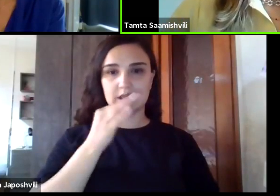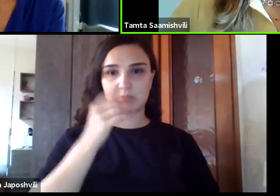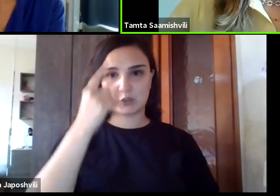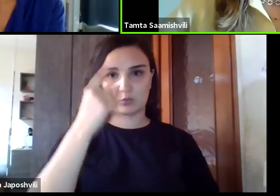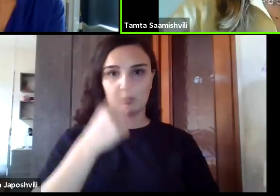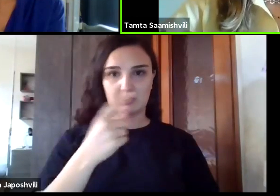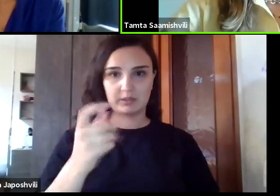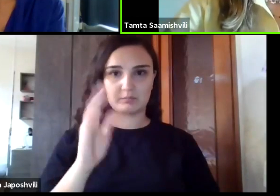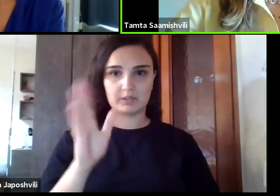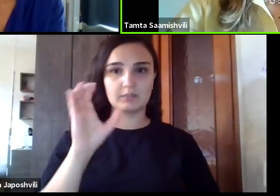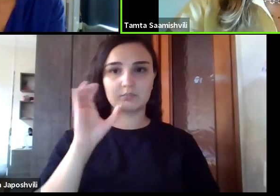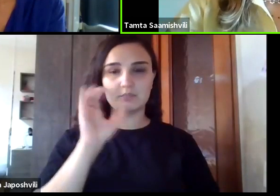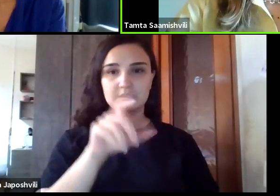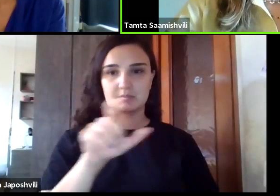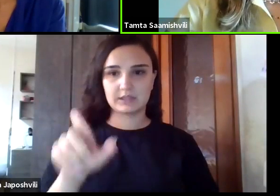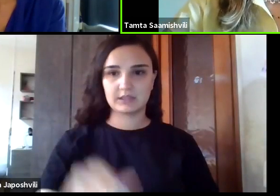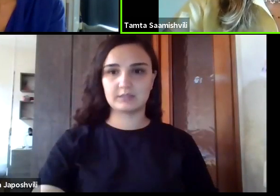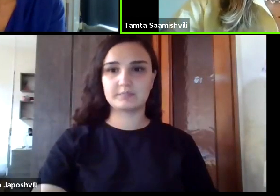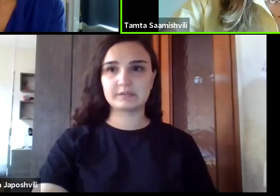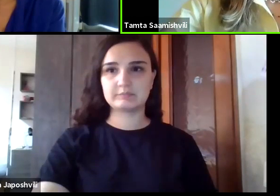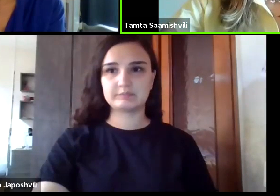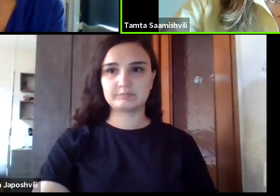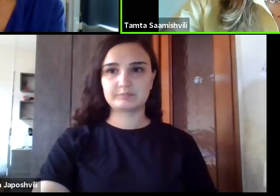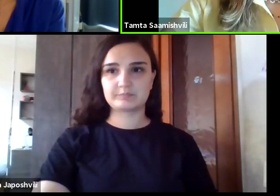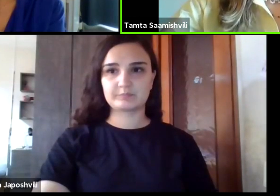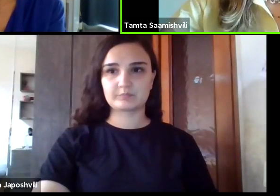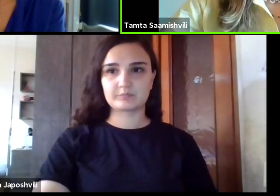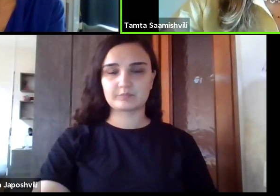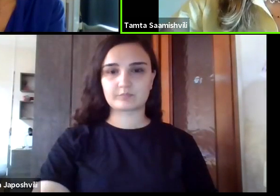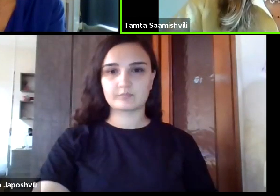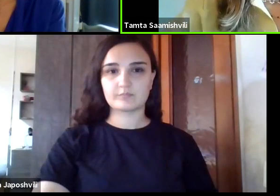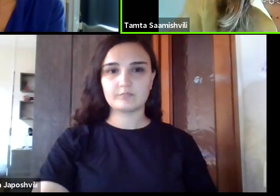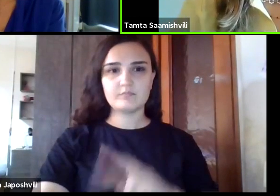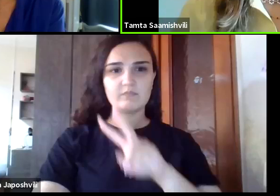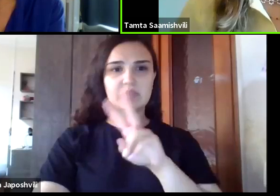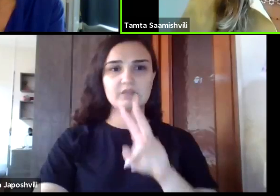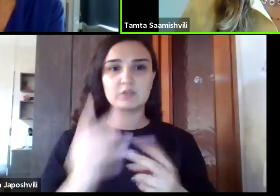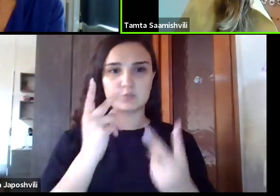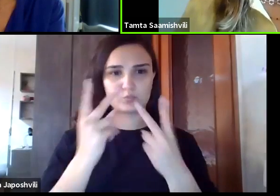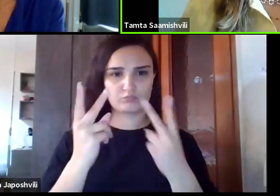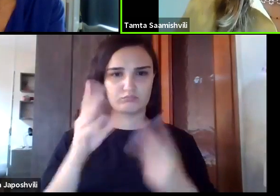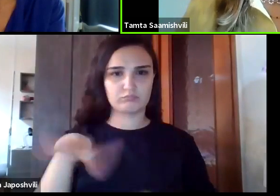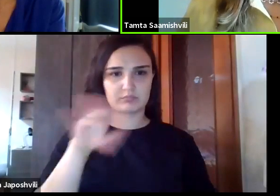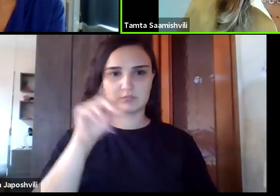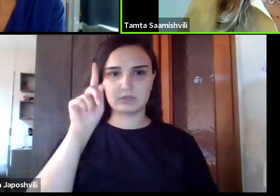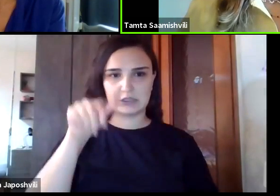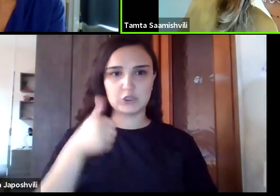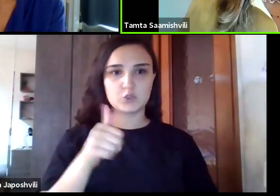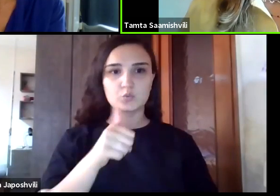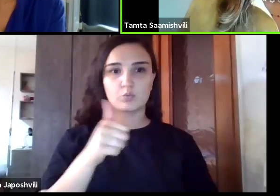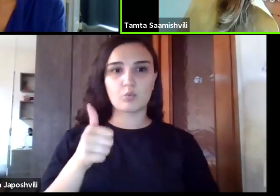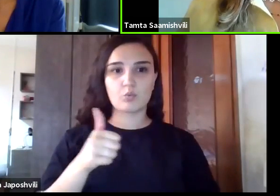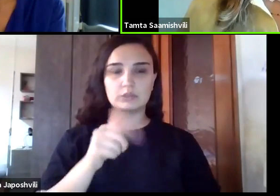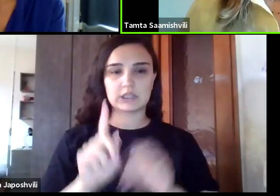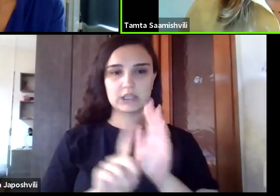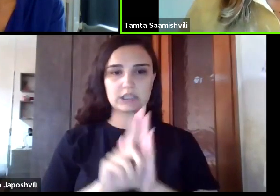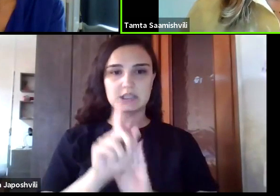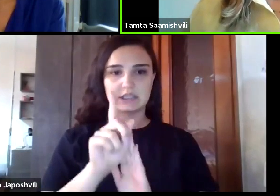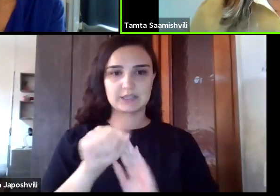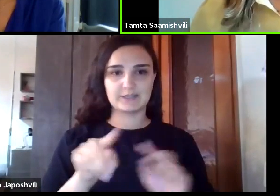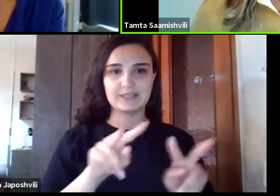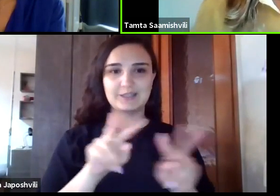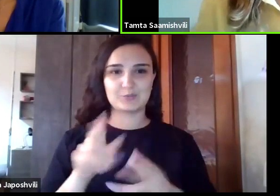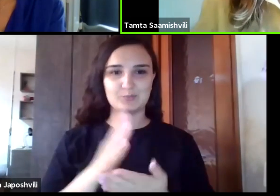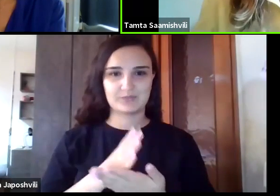შეტყობინება მიუვათ მსმენელებს, ახლა ვინც ადევნებს ჩვენს პლატფორმას თვალს, ძალიან კარგად იცის ეს სცენარი, ხო, ეს დასაწყისი ყოველთვის რაღაცა